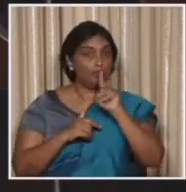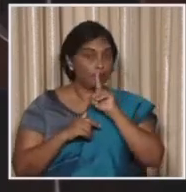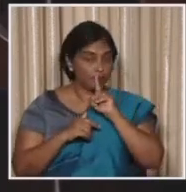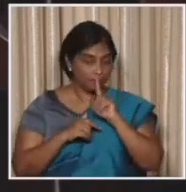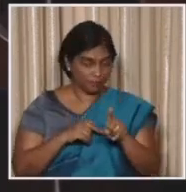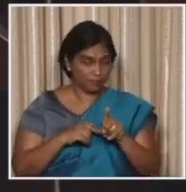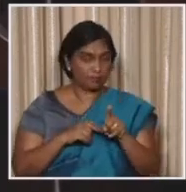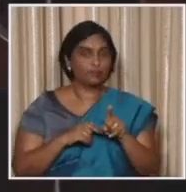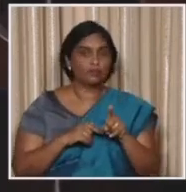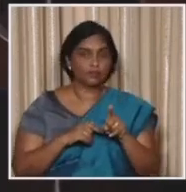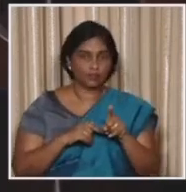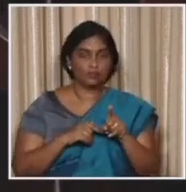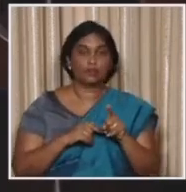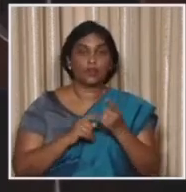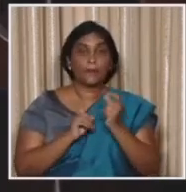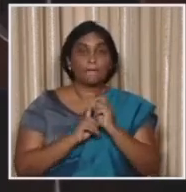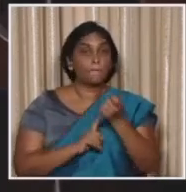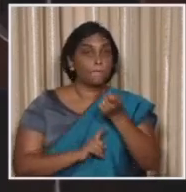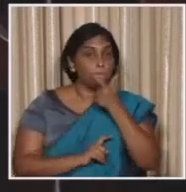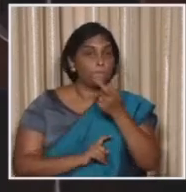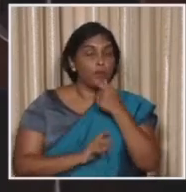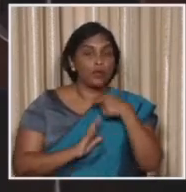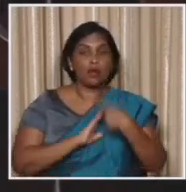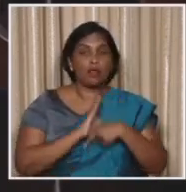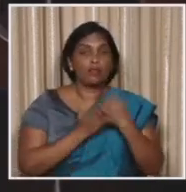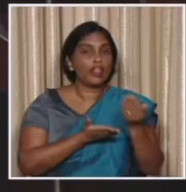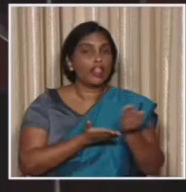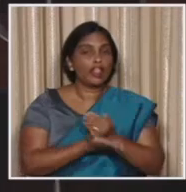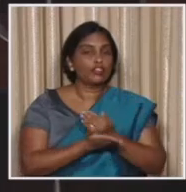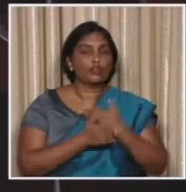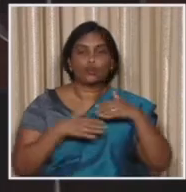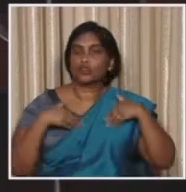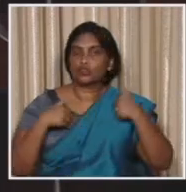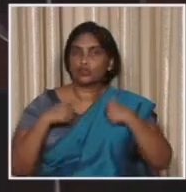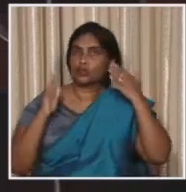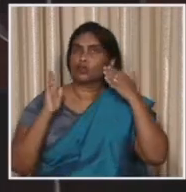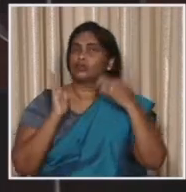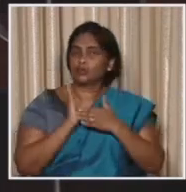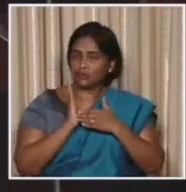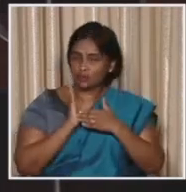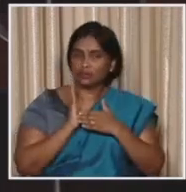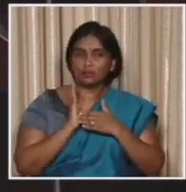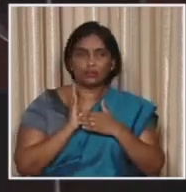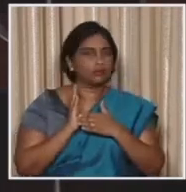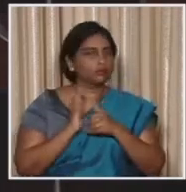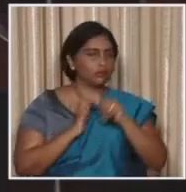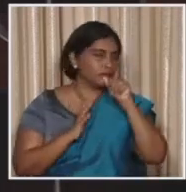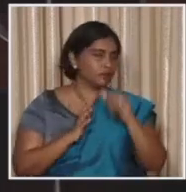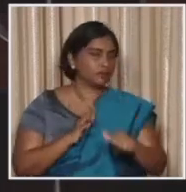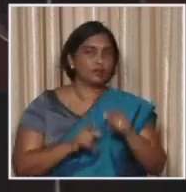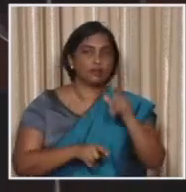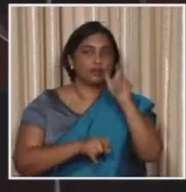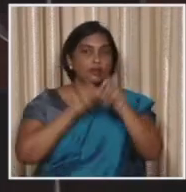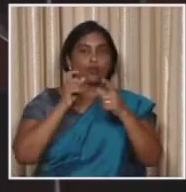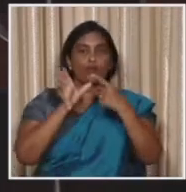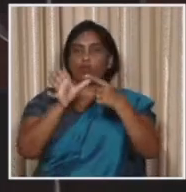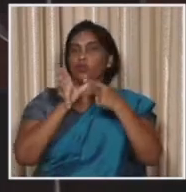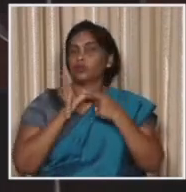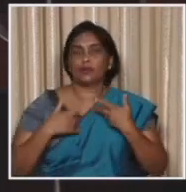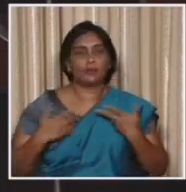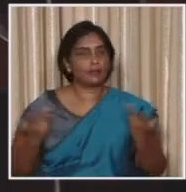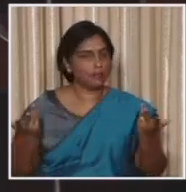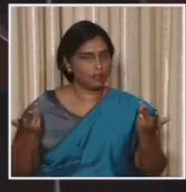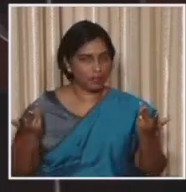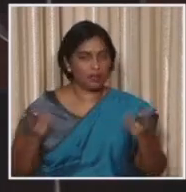එහෙම පැරසිටමෝල් පෙති කීයක් ලංකාවේ ඉතිරි වෙලා තියෙනවද සෞඛ්‍ය පද්ධතිය කියලා කිසිසේත්ම මේ නිලධාරීන්ට උත්තර දෙන්න පුළුවන් කමක්